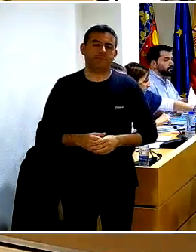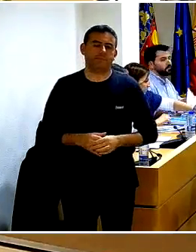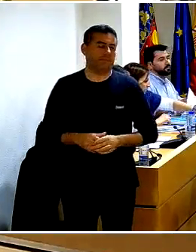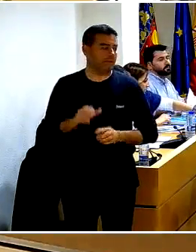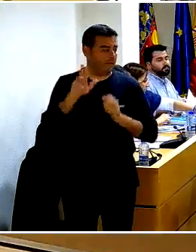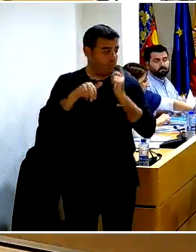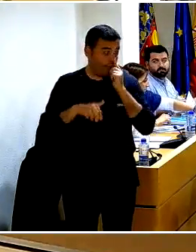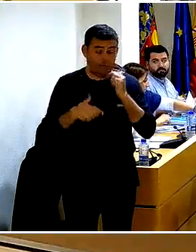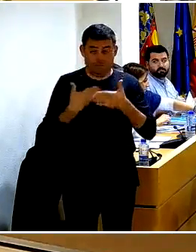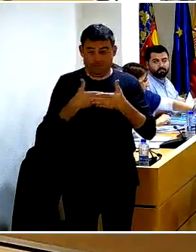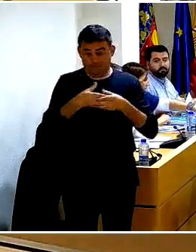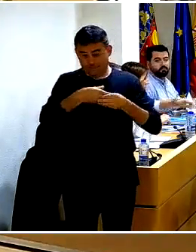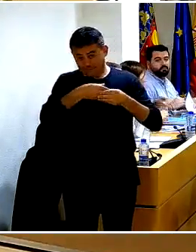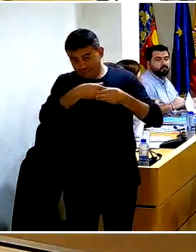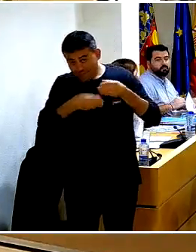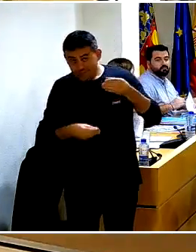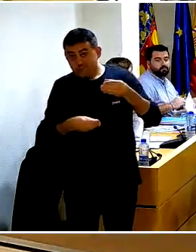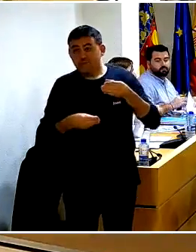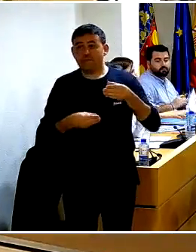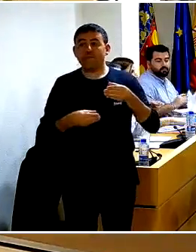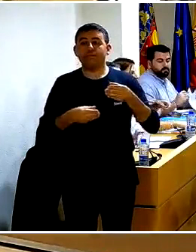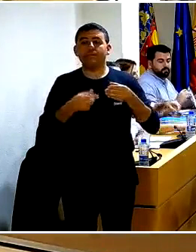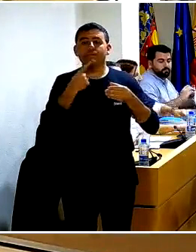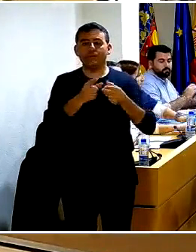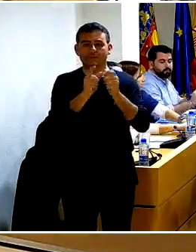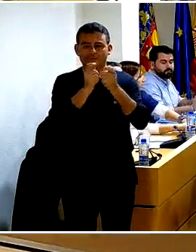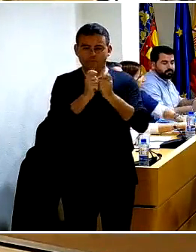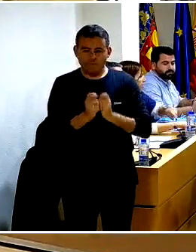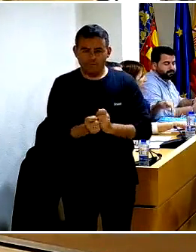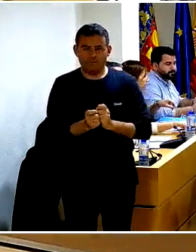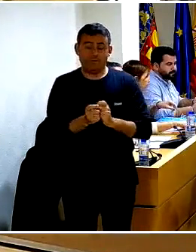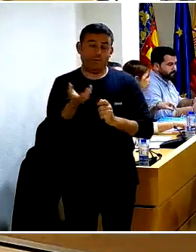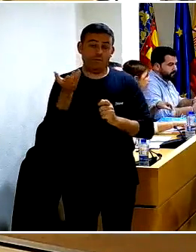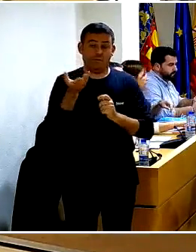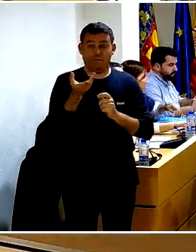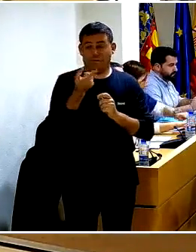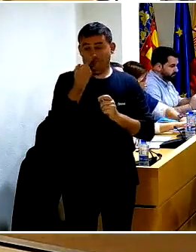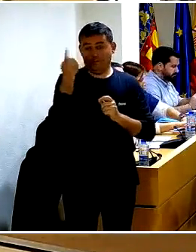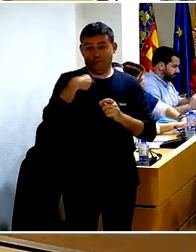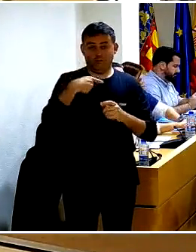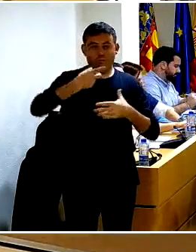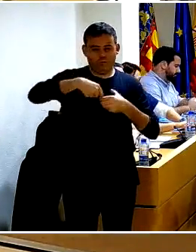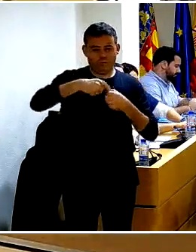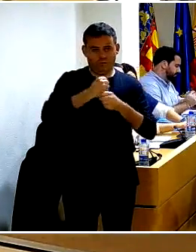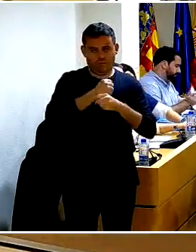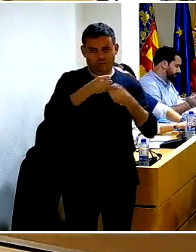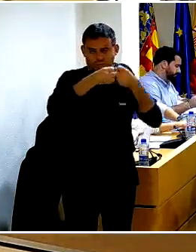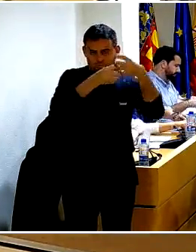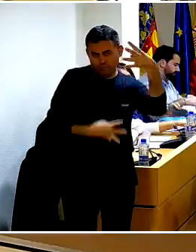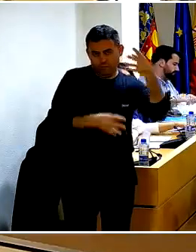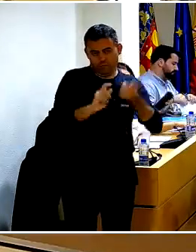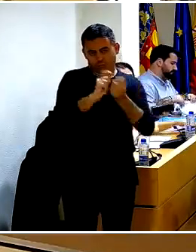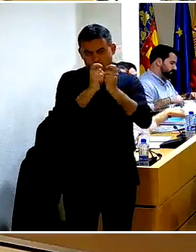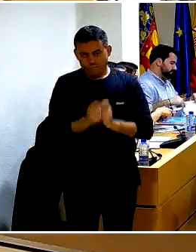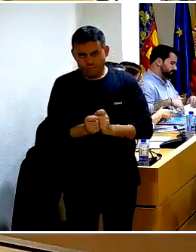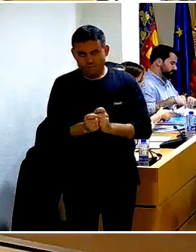variació al respecte de la relació de llocs de treball que teníem abans és el tema de lo